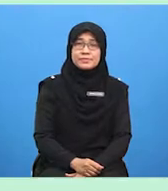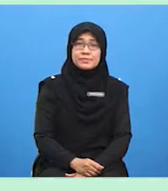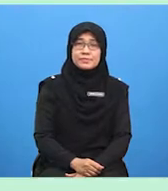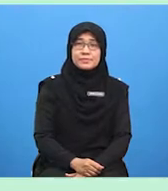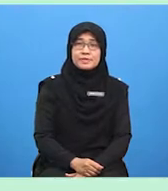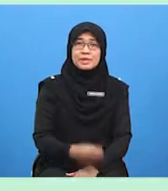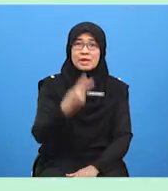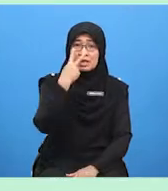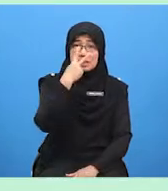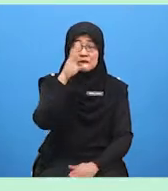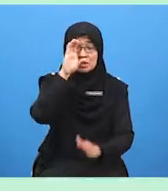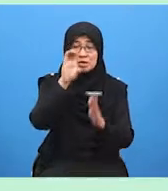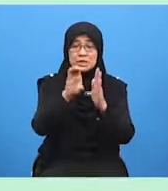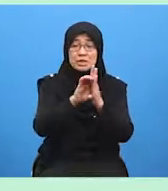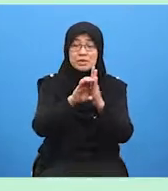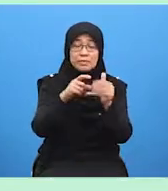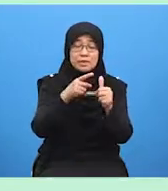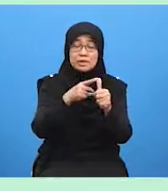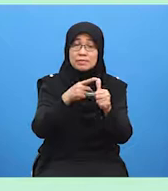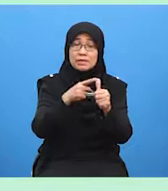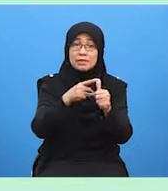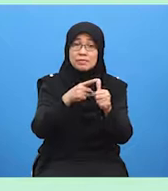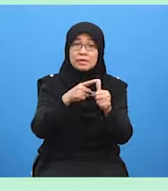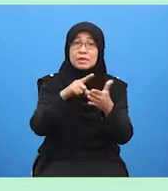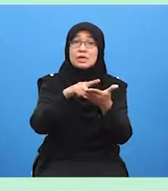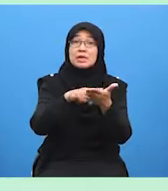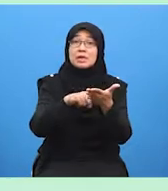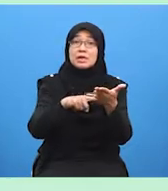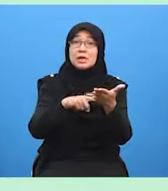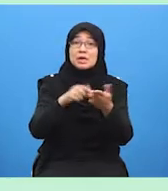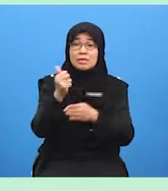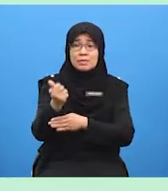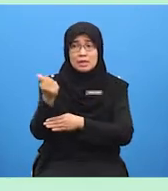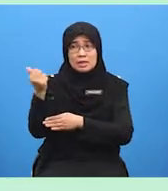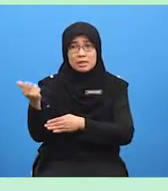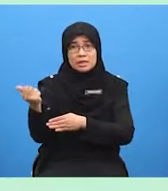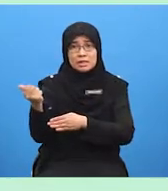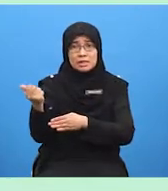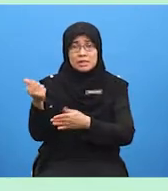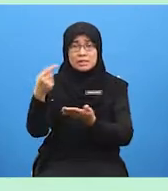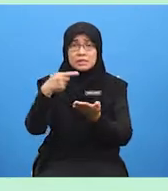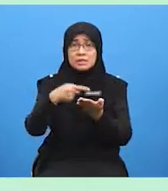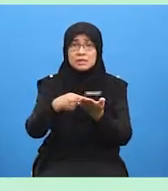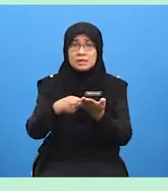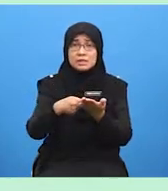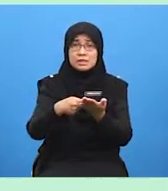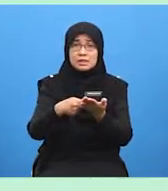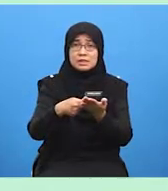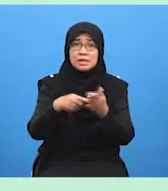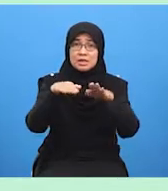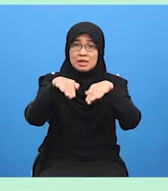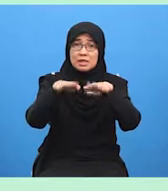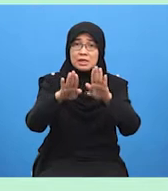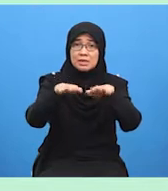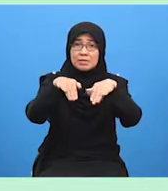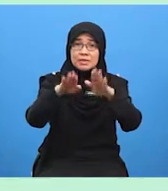Kita lihat pada gambar yang pertama. Apa nama alatan tersebut? Ya, tepat sekali.